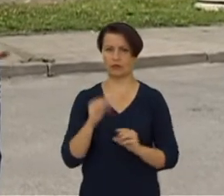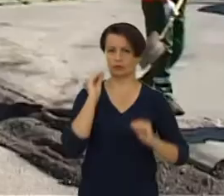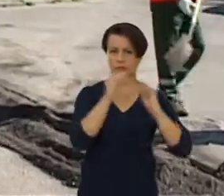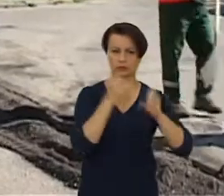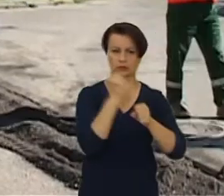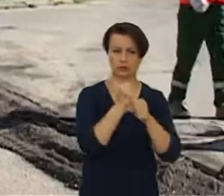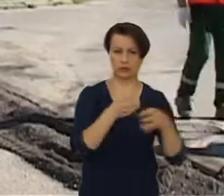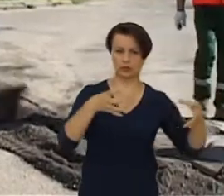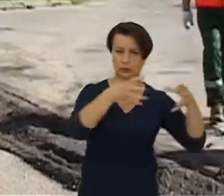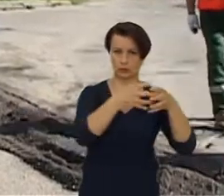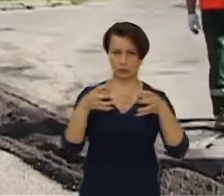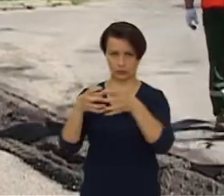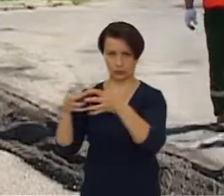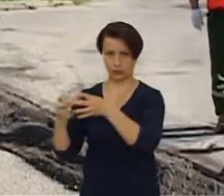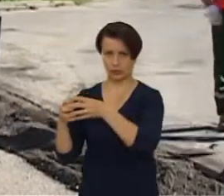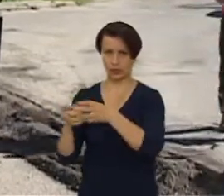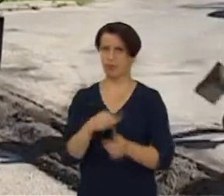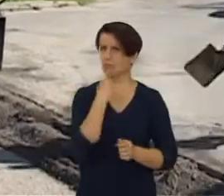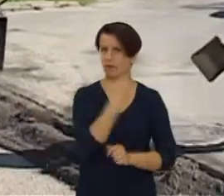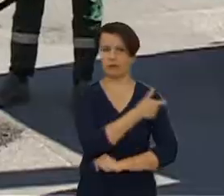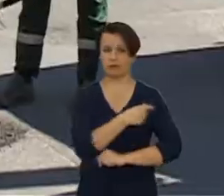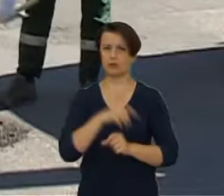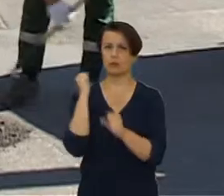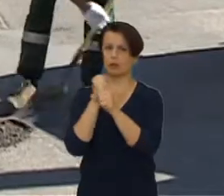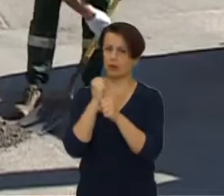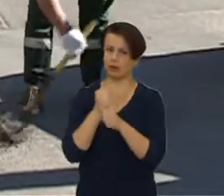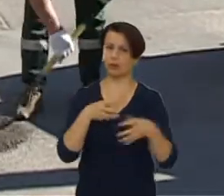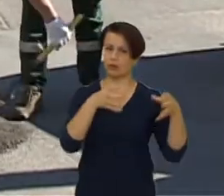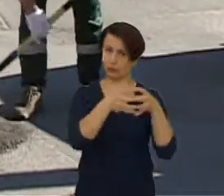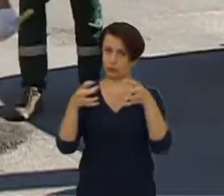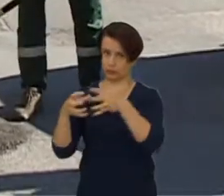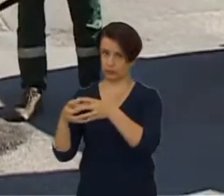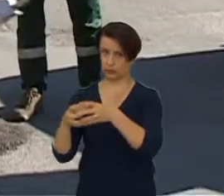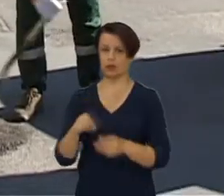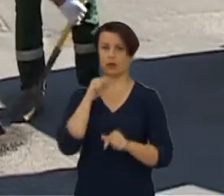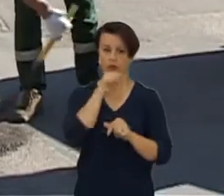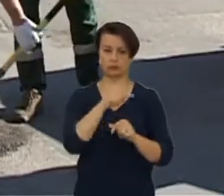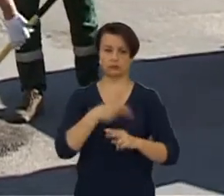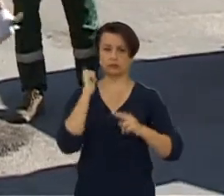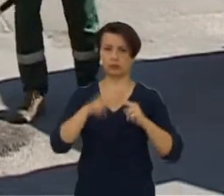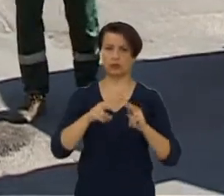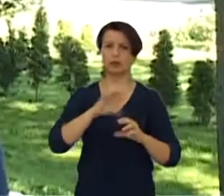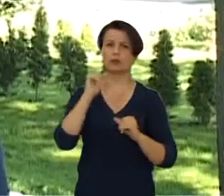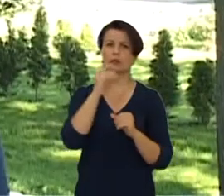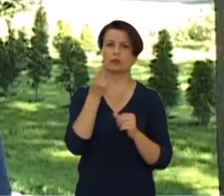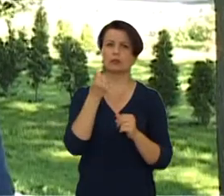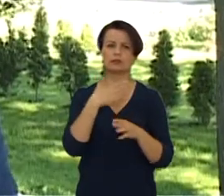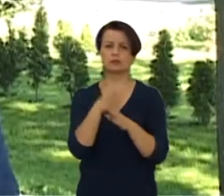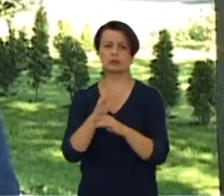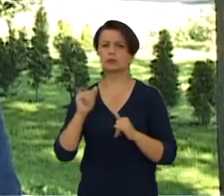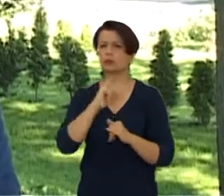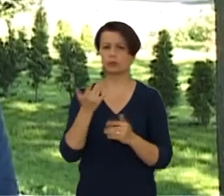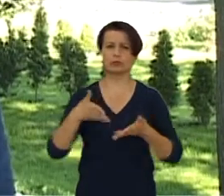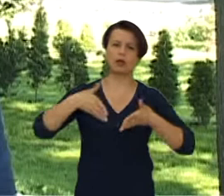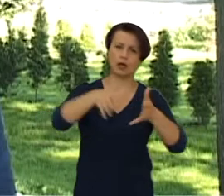buvo sudarytos, reiškia, darbo grupės, ne vienas seniūnas, bet darbo grupės, kurios sprendė, kur skirti